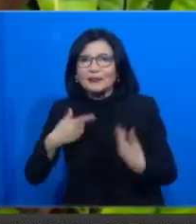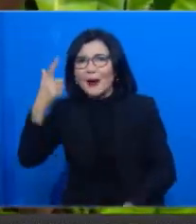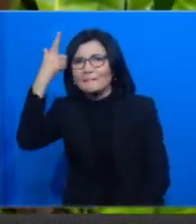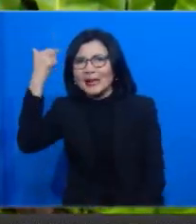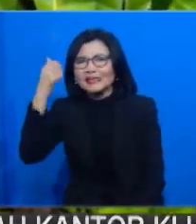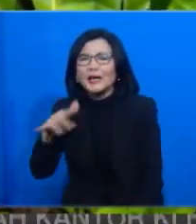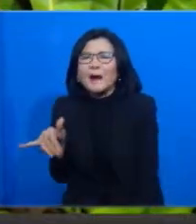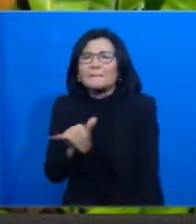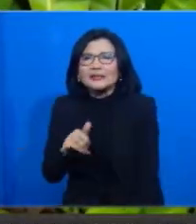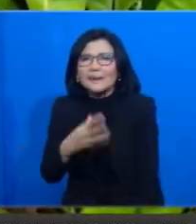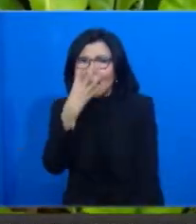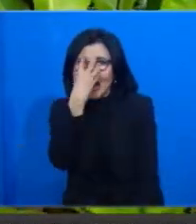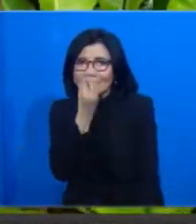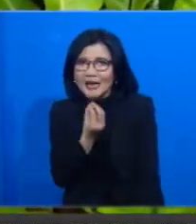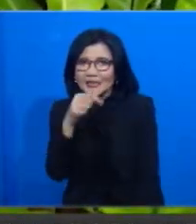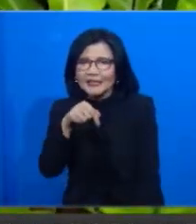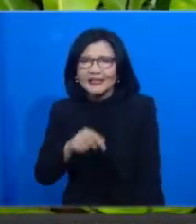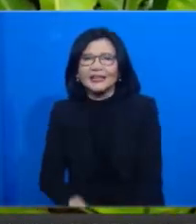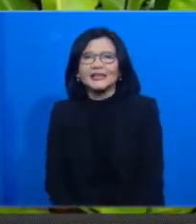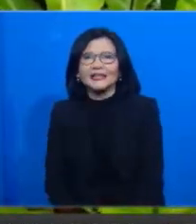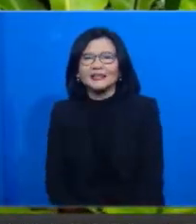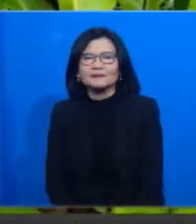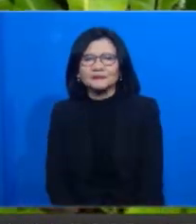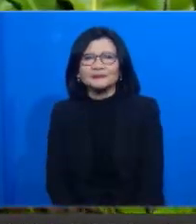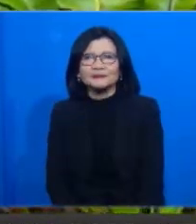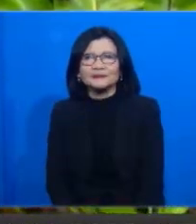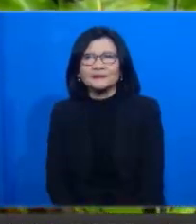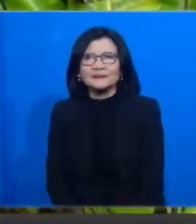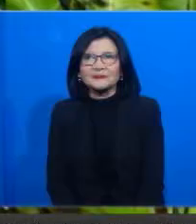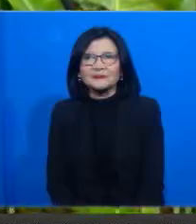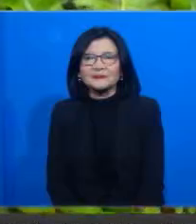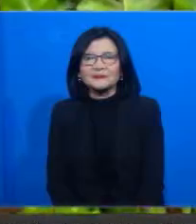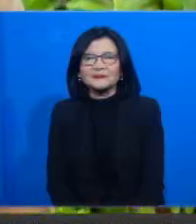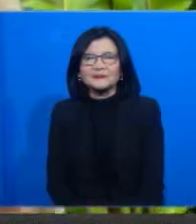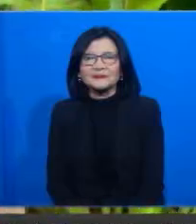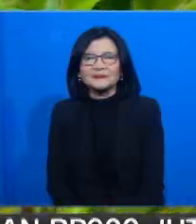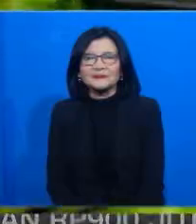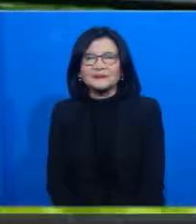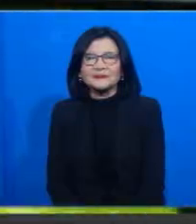bersama bekantan, kehidupan bekantan. Irina Wardani, Fajar Ahmad, Kalimantan Selatan.